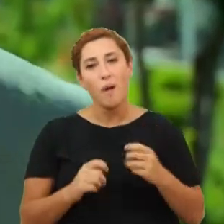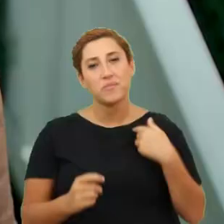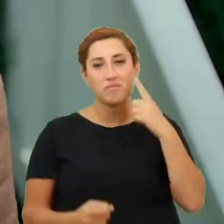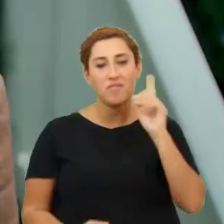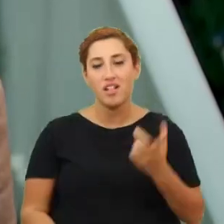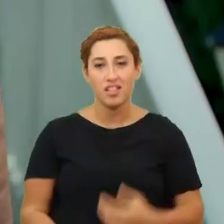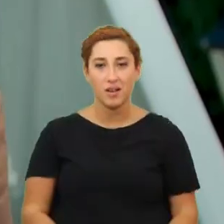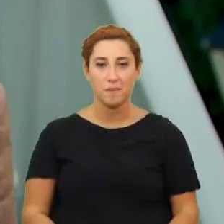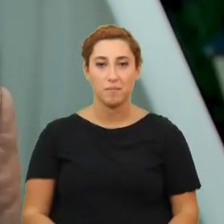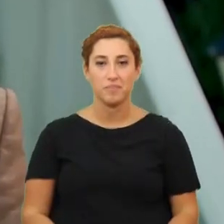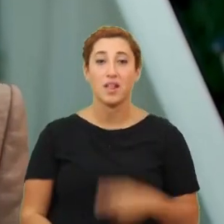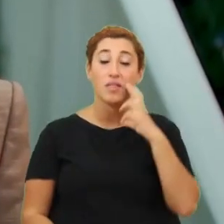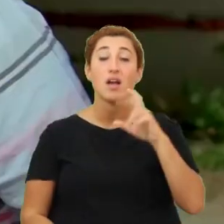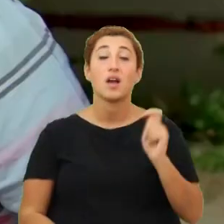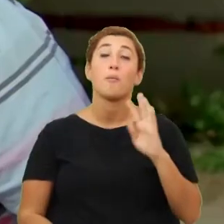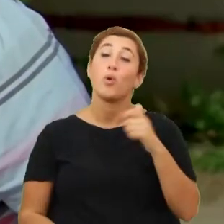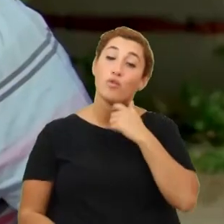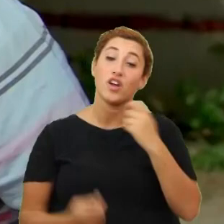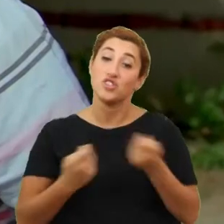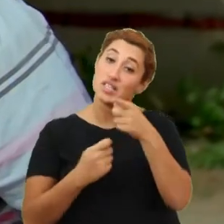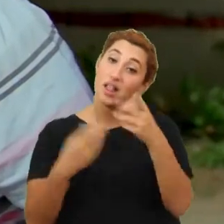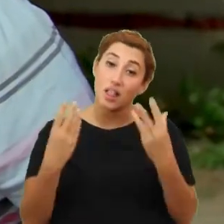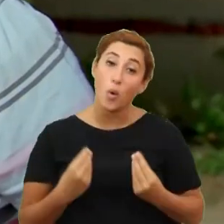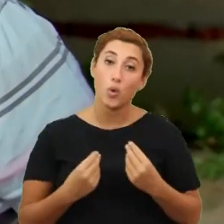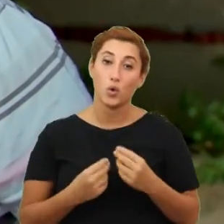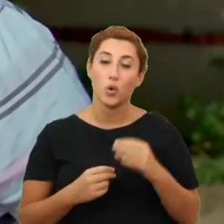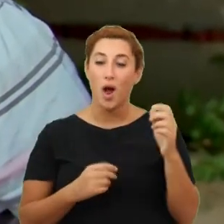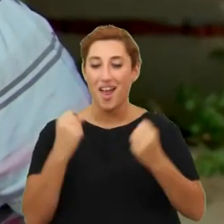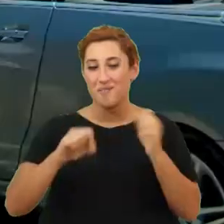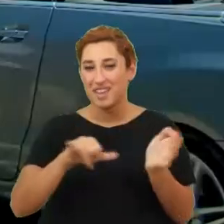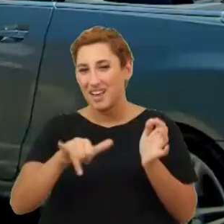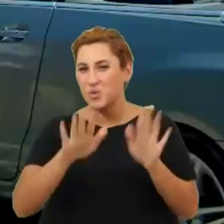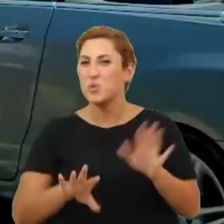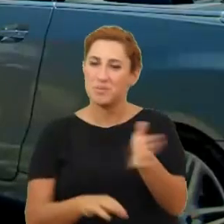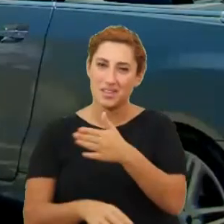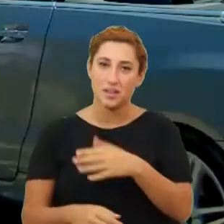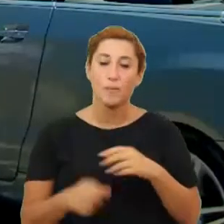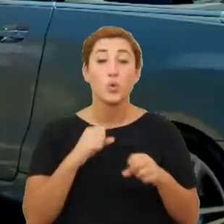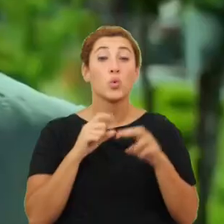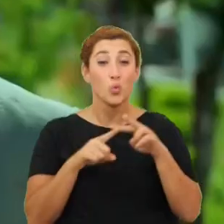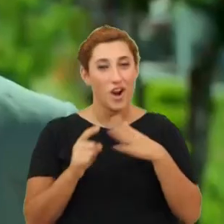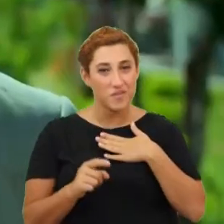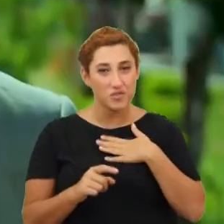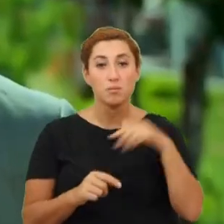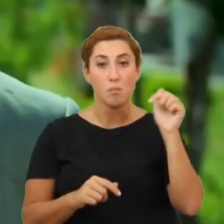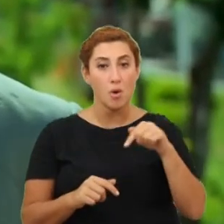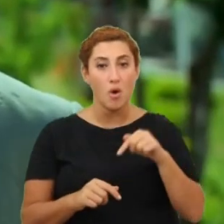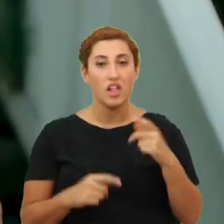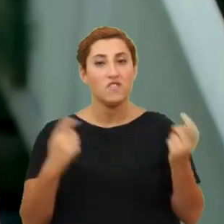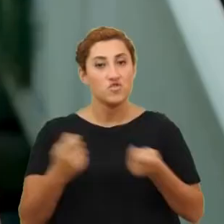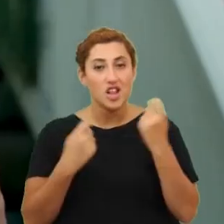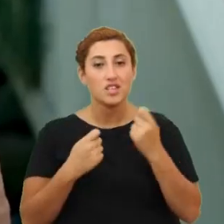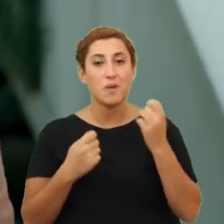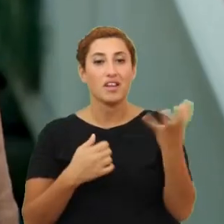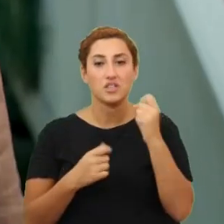vallahi. Nazar etme ne olur, çalış senin de olur. Gol gitme arabaya. Nurhancığım, böyle